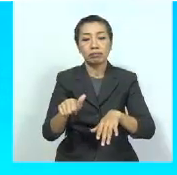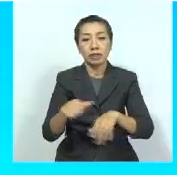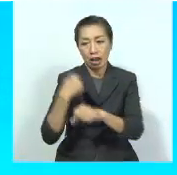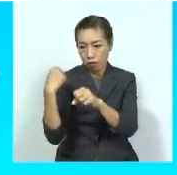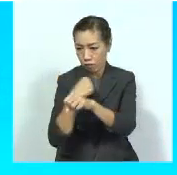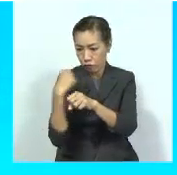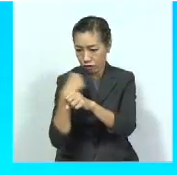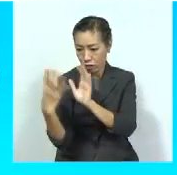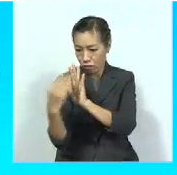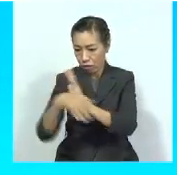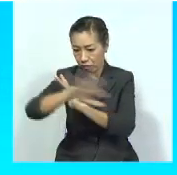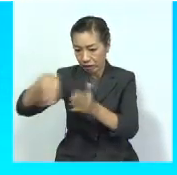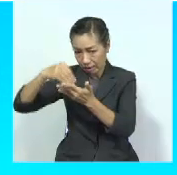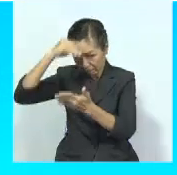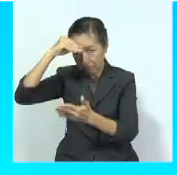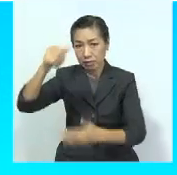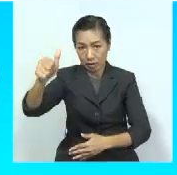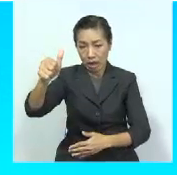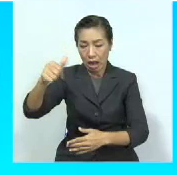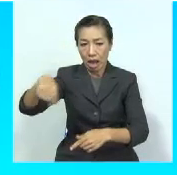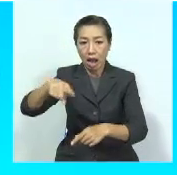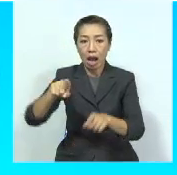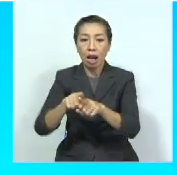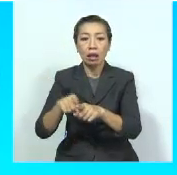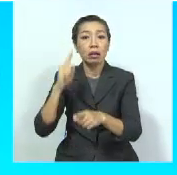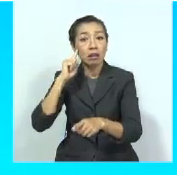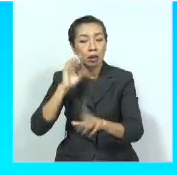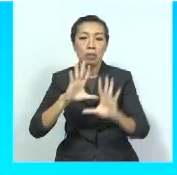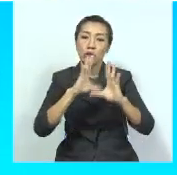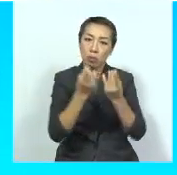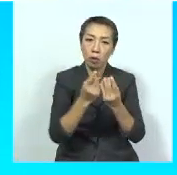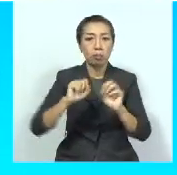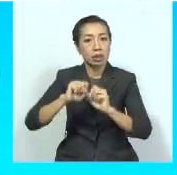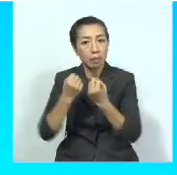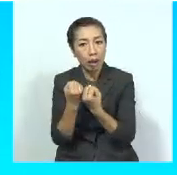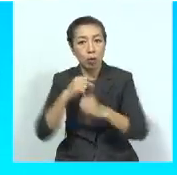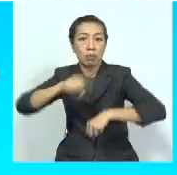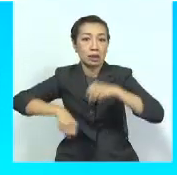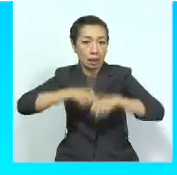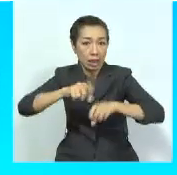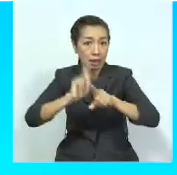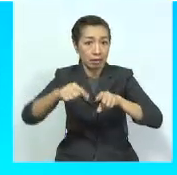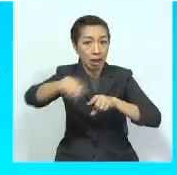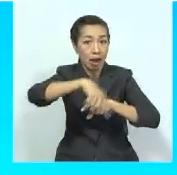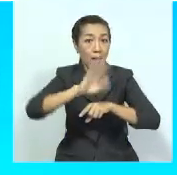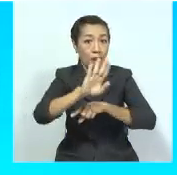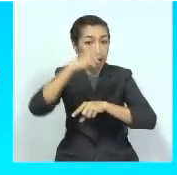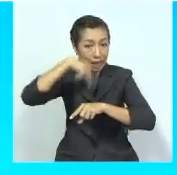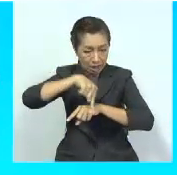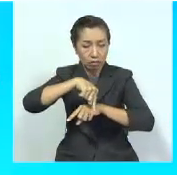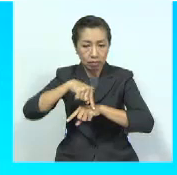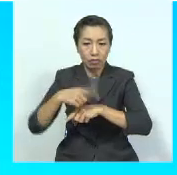ฝึกให้นักเรียนศึกษาโดยผู้เกี่ยวข้องเช่นชมรมสมาคมจักรยานนะแห่งประเทศไทย